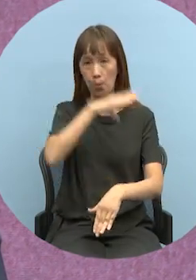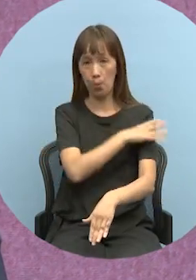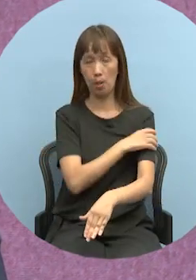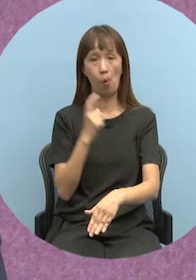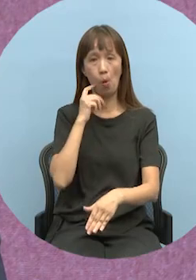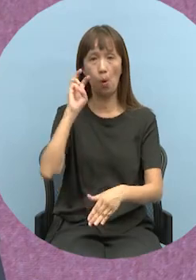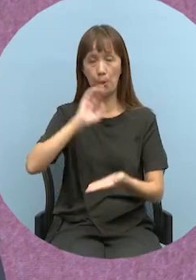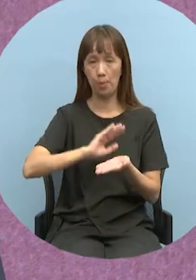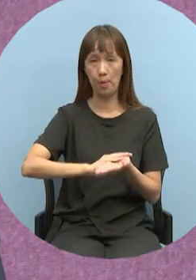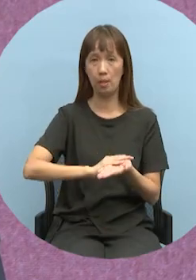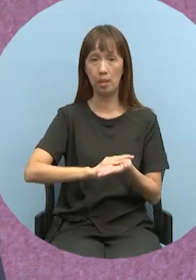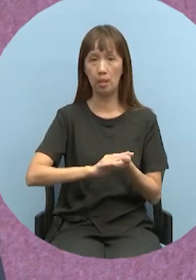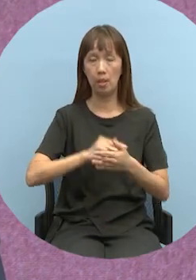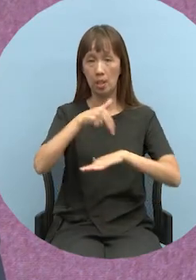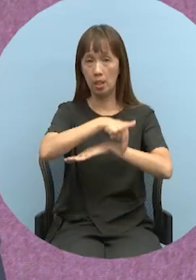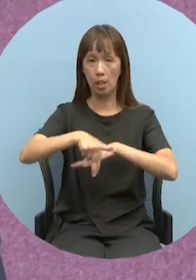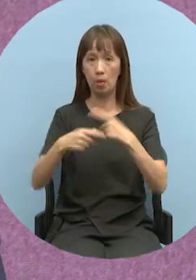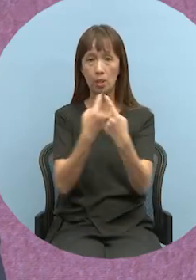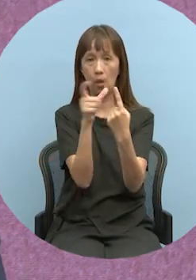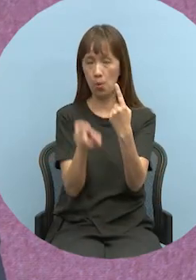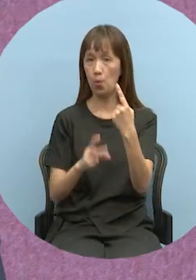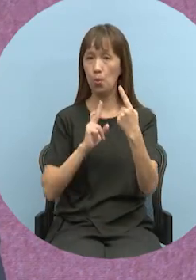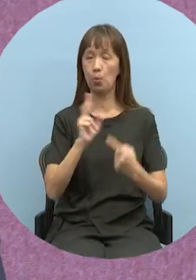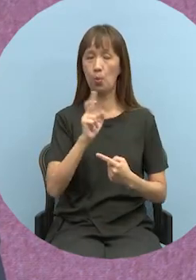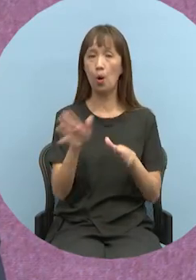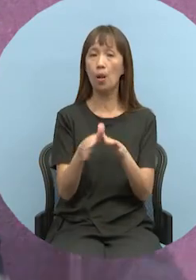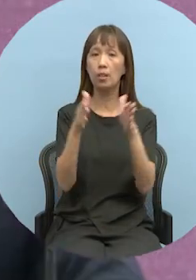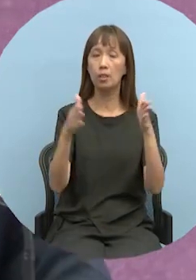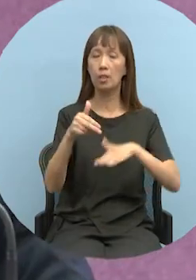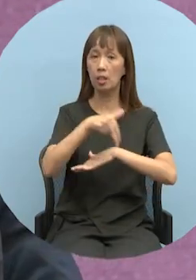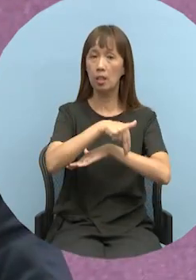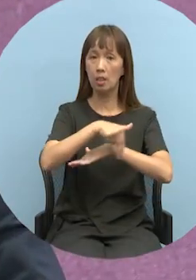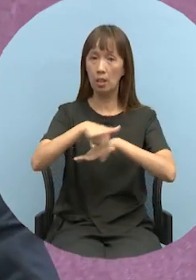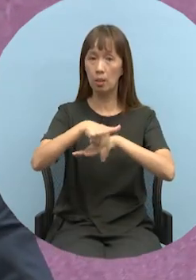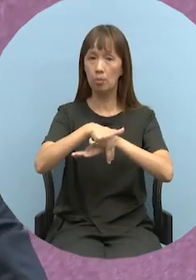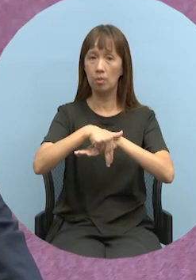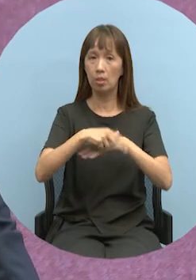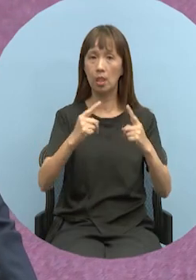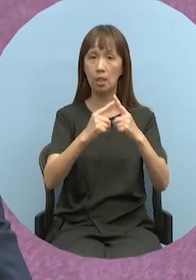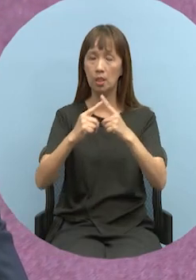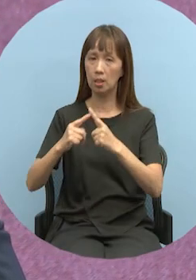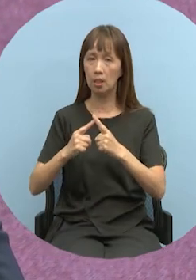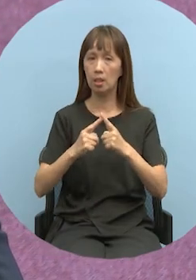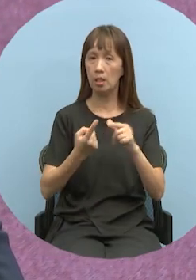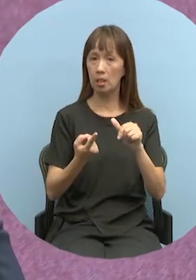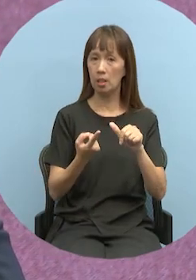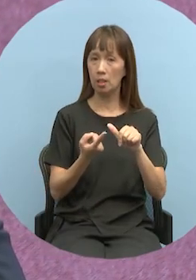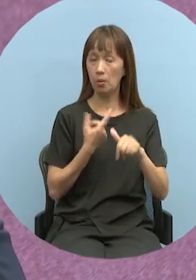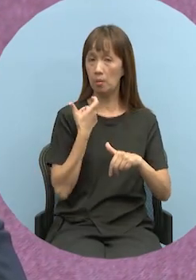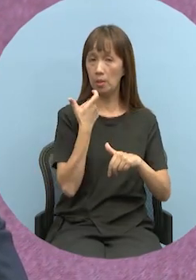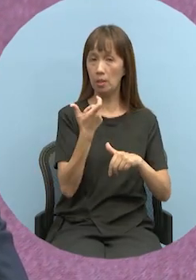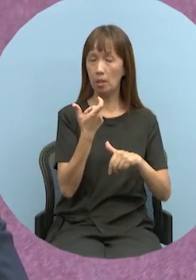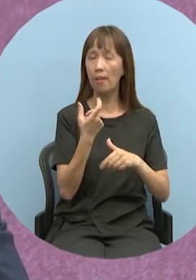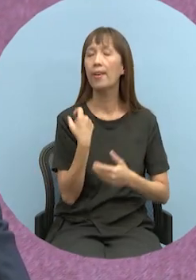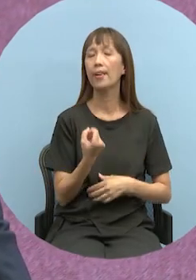呢，都可以參加的。計劃是會11月中推出。在這個計劃底下呢，市民要給那個共付